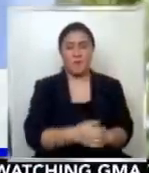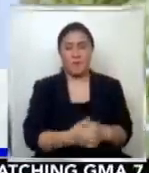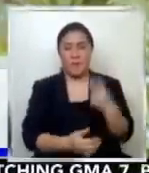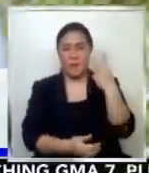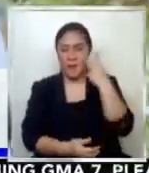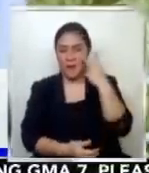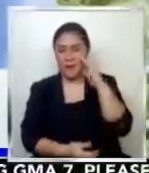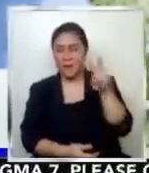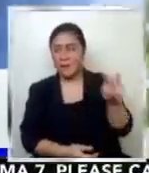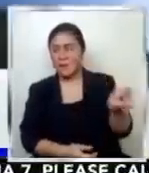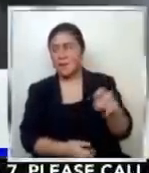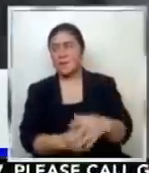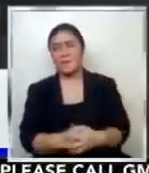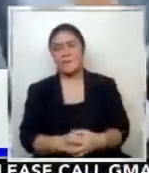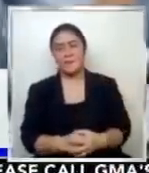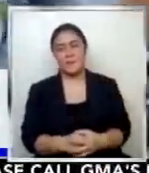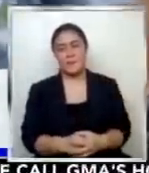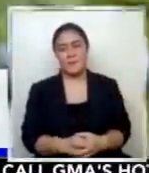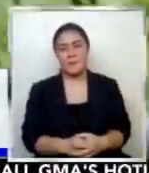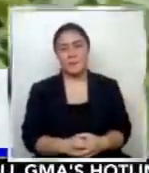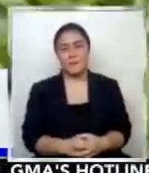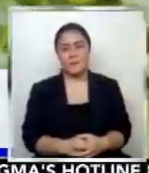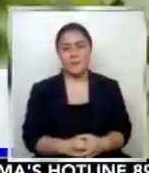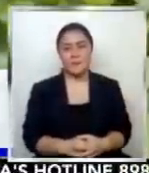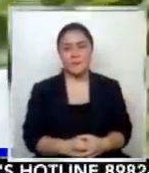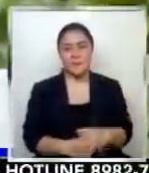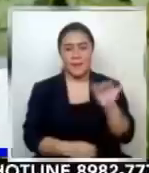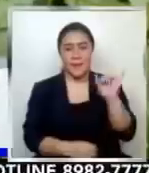ko! Yun na yan!